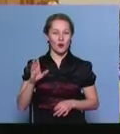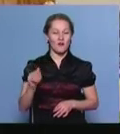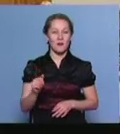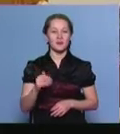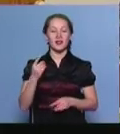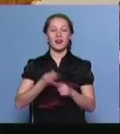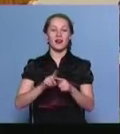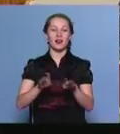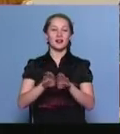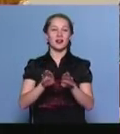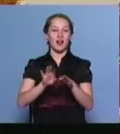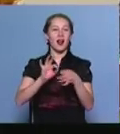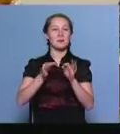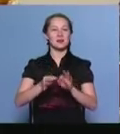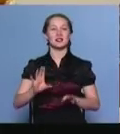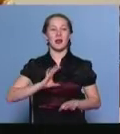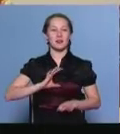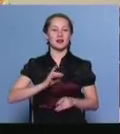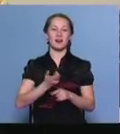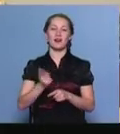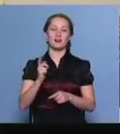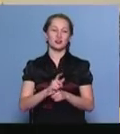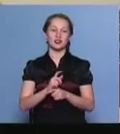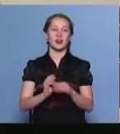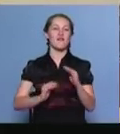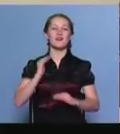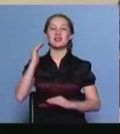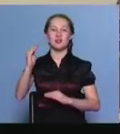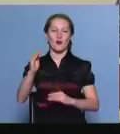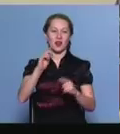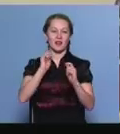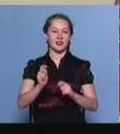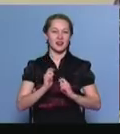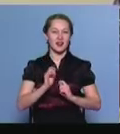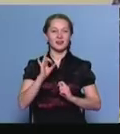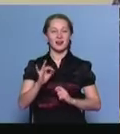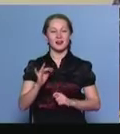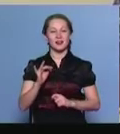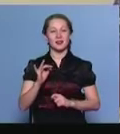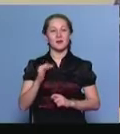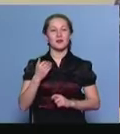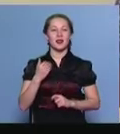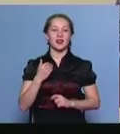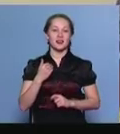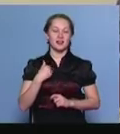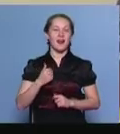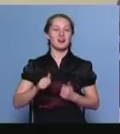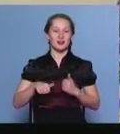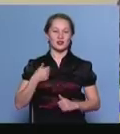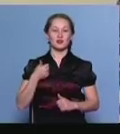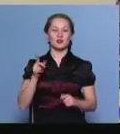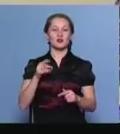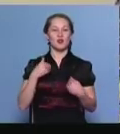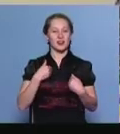олимпийская медаль. Это, конечно, очень награда высокая. И очень горжусь, что я именно в